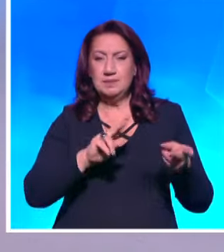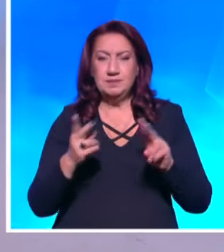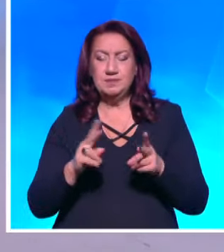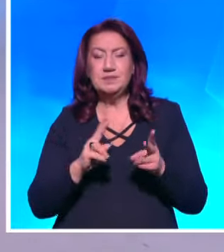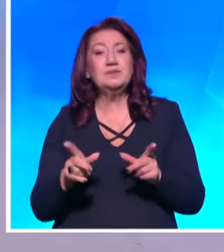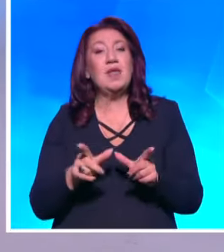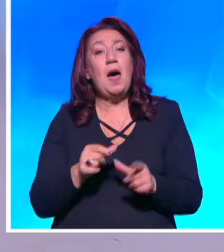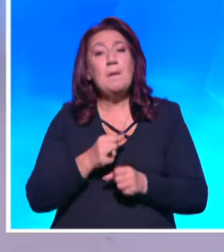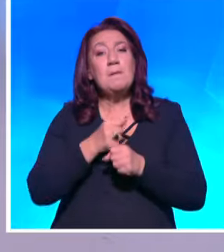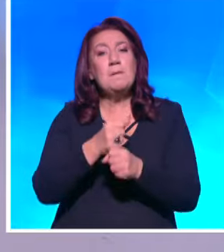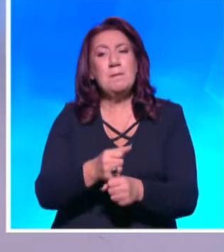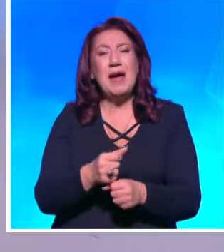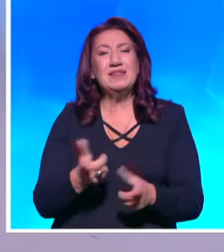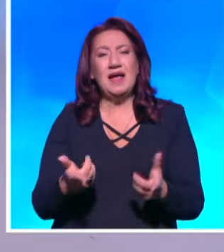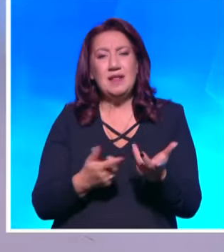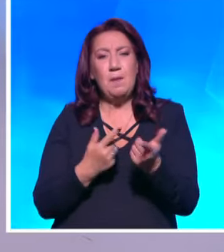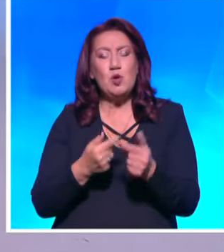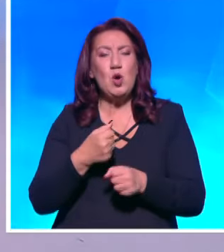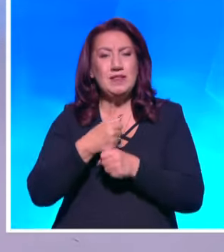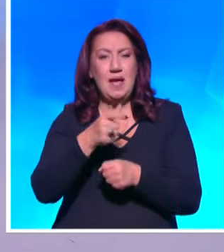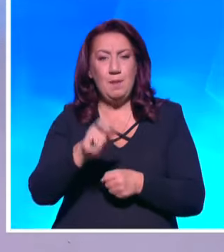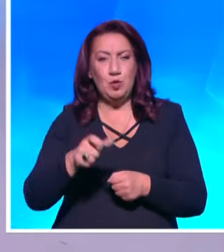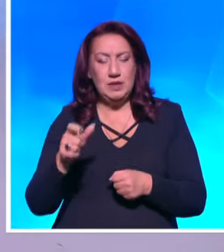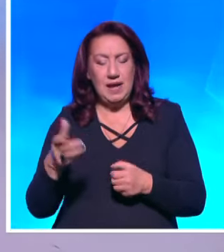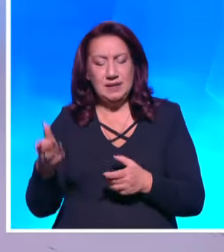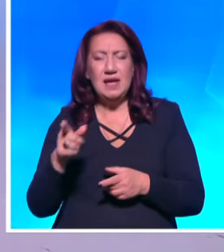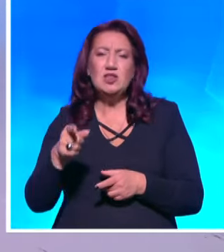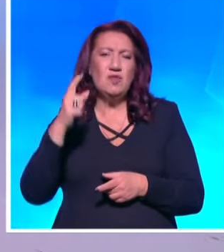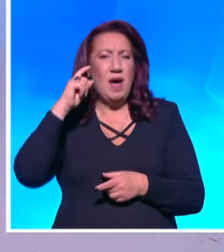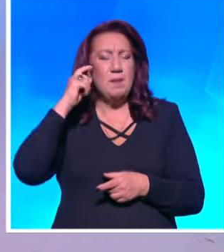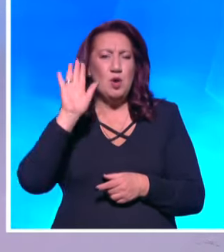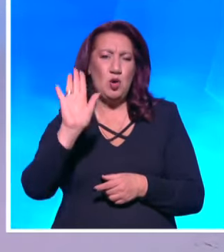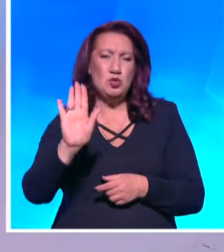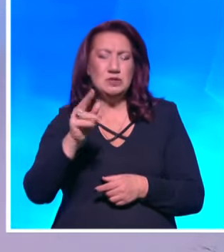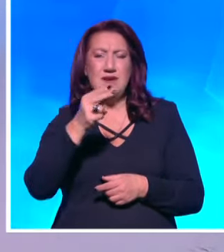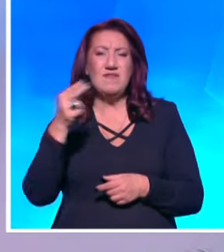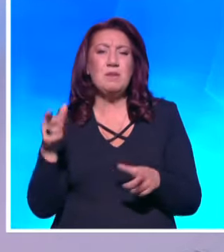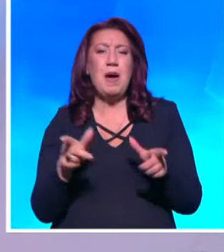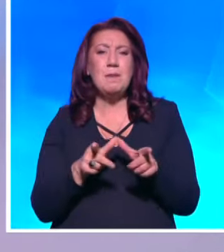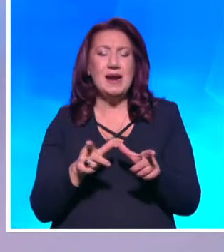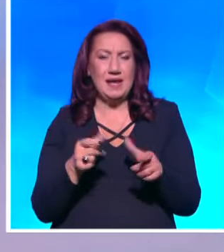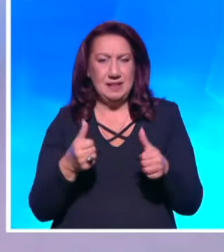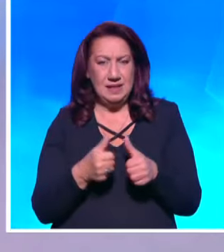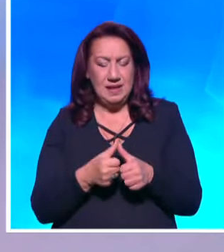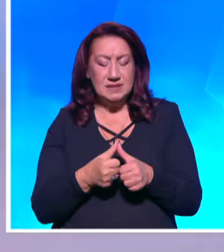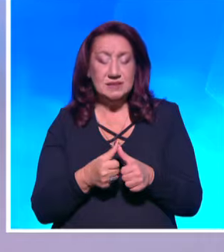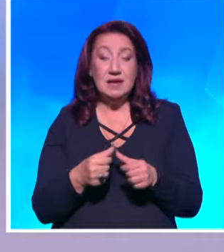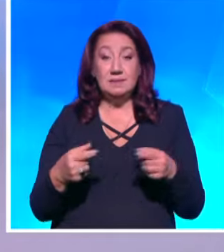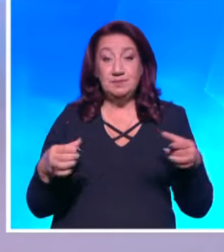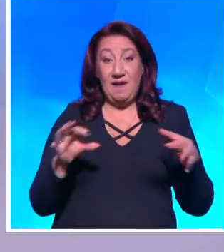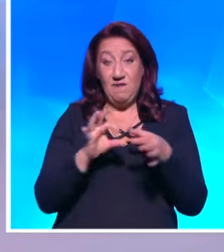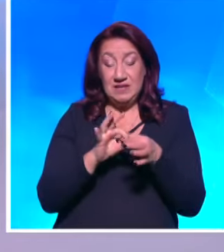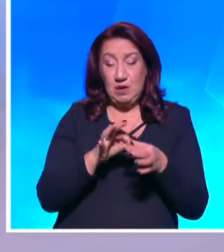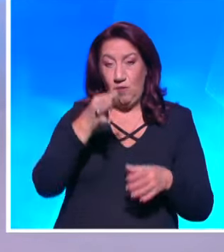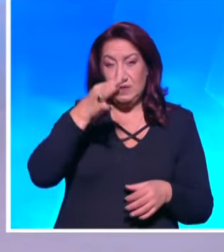според прогнозата на социолозите от MarketLinks, направена за BTV, на база официалните резултати. ГЕРБ